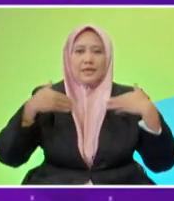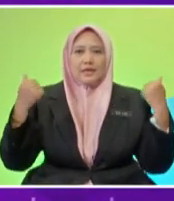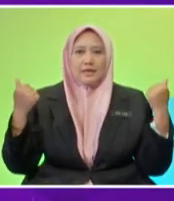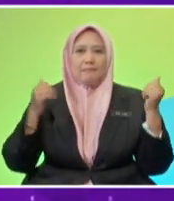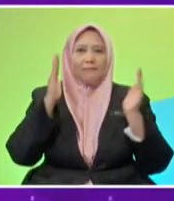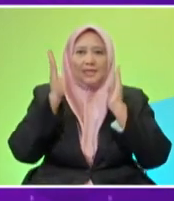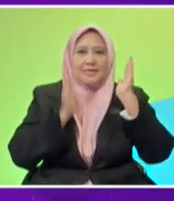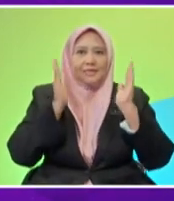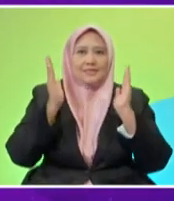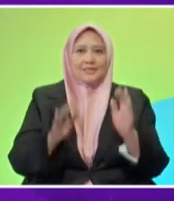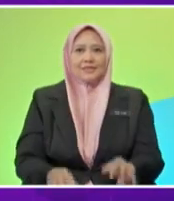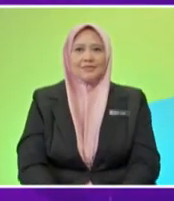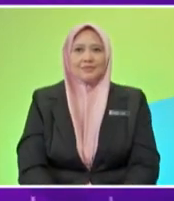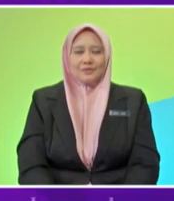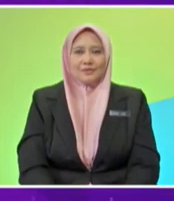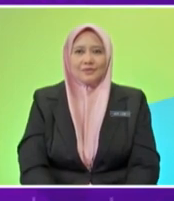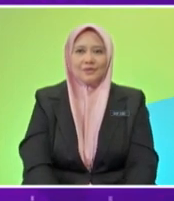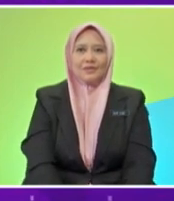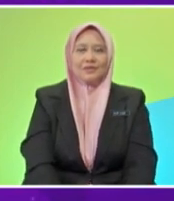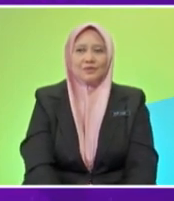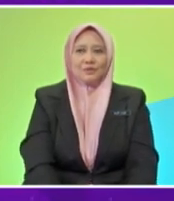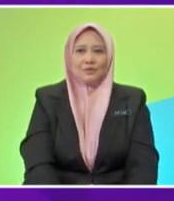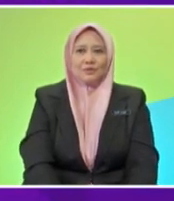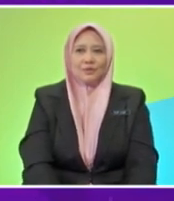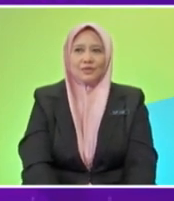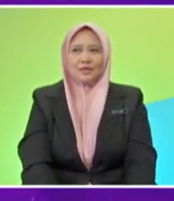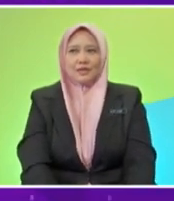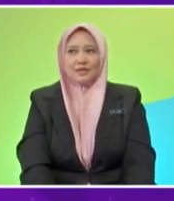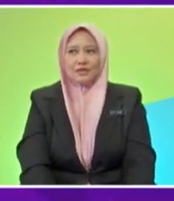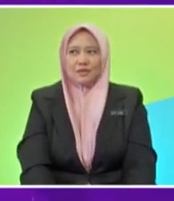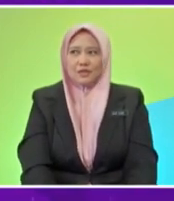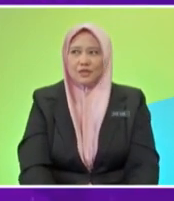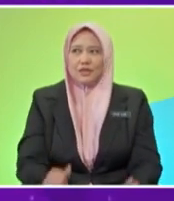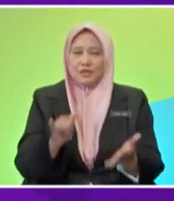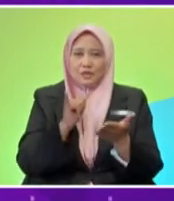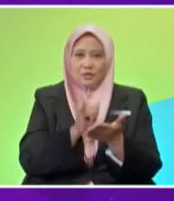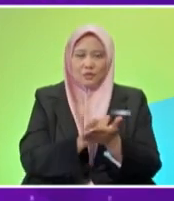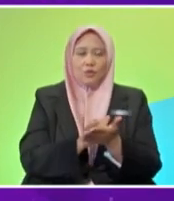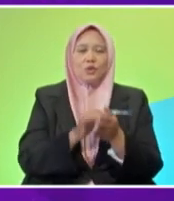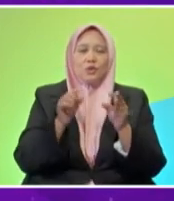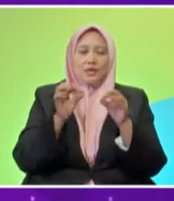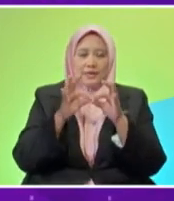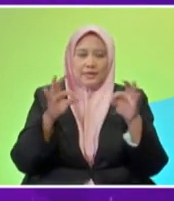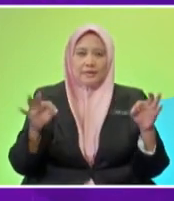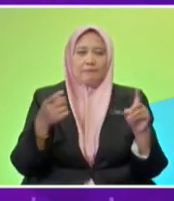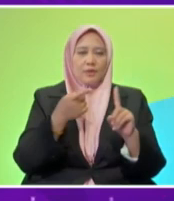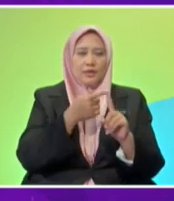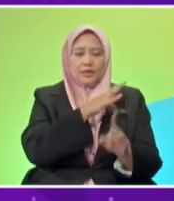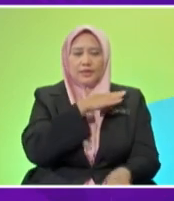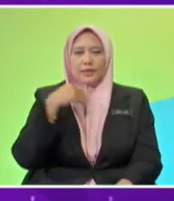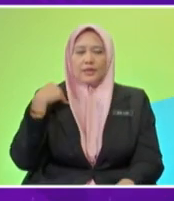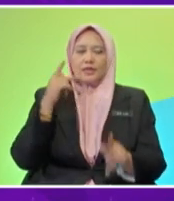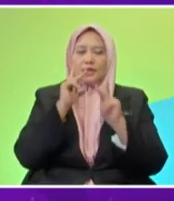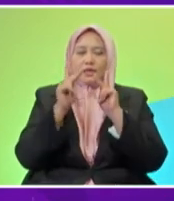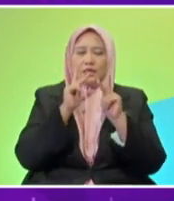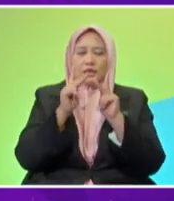Betul ke? Pinggan sihat Malaysia boleh dirujuk. Itu merupakan ayat pertama dan kata kunci ataupun kata